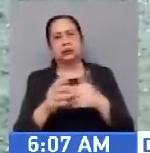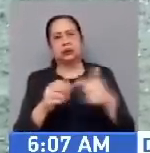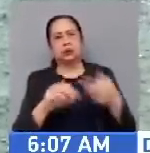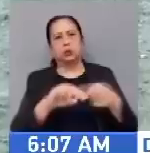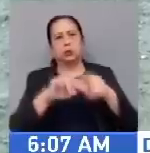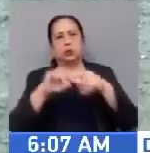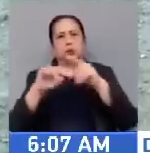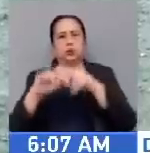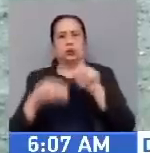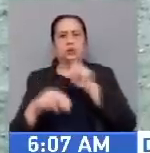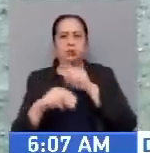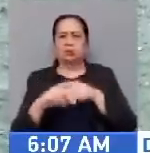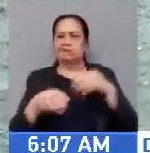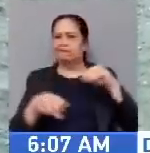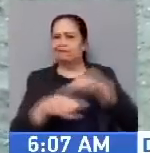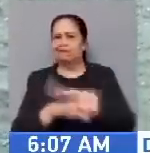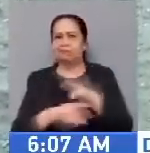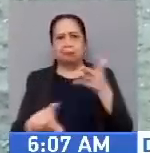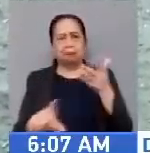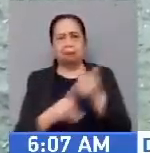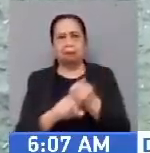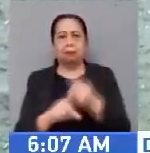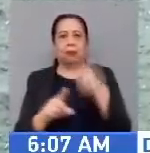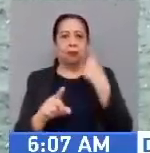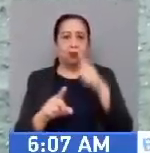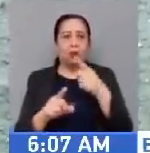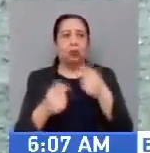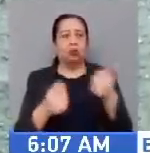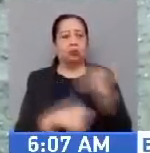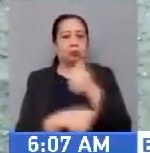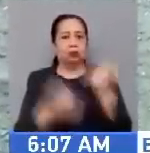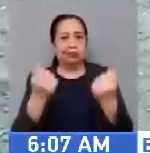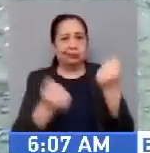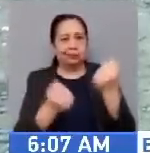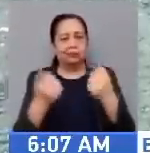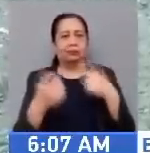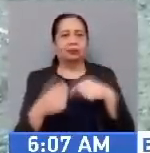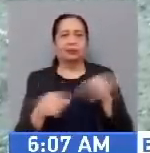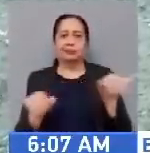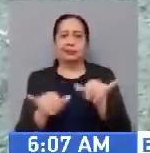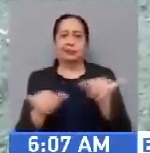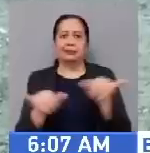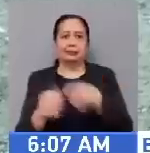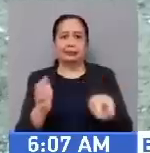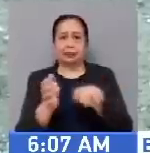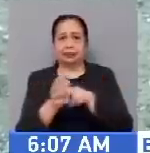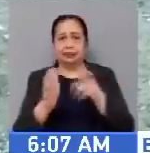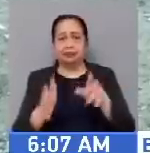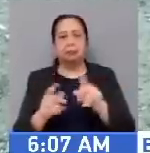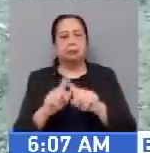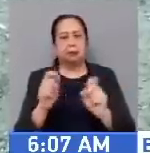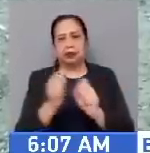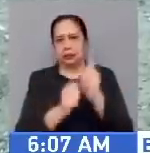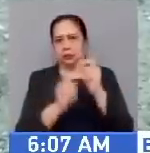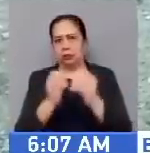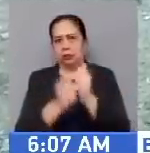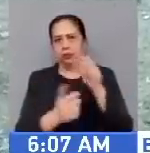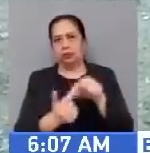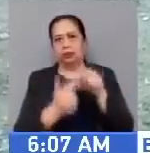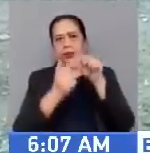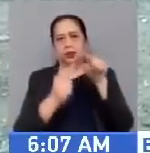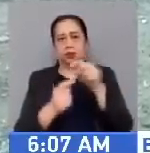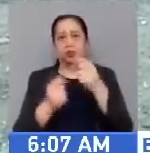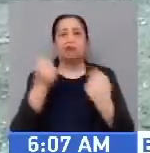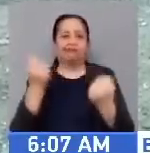ang naging epekto, no? Lalo na sa mga namamasada at ganun din sa mga pasahero. Pero syempre lalo na po dun sa mga chofer, no? Dahil